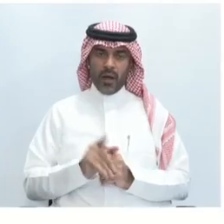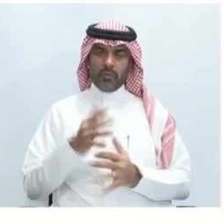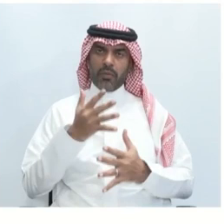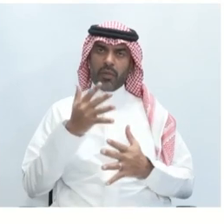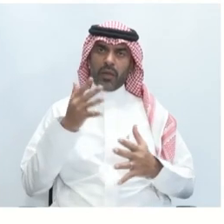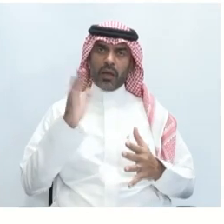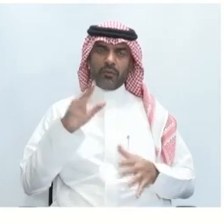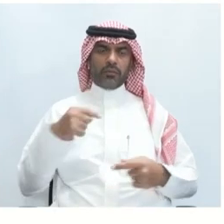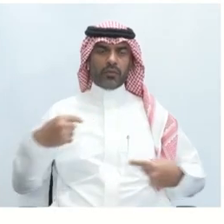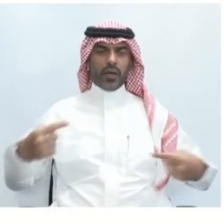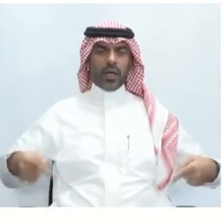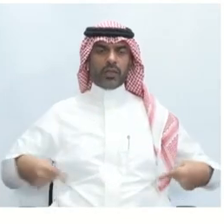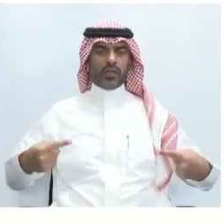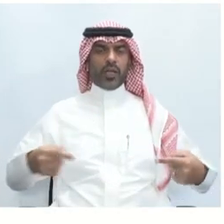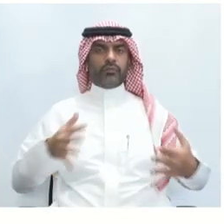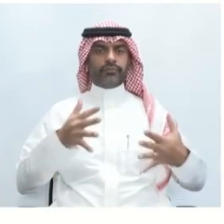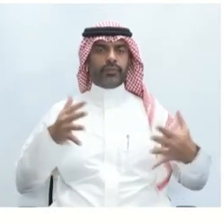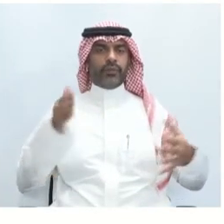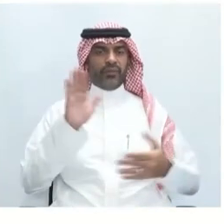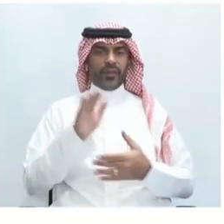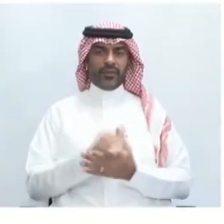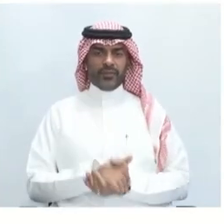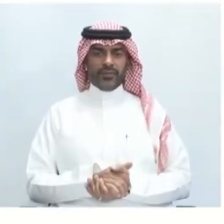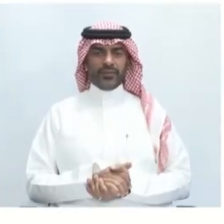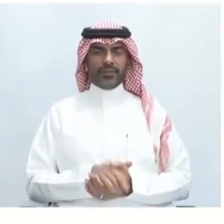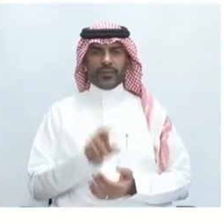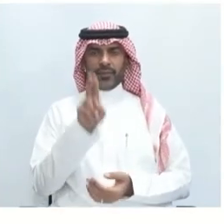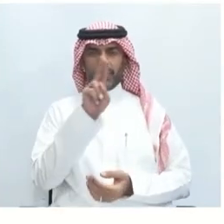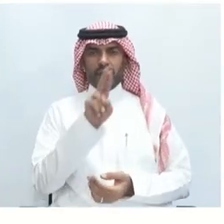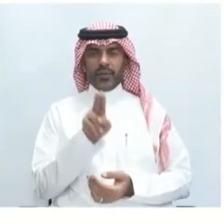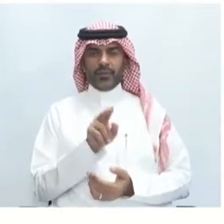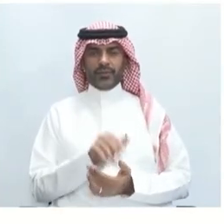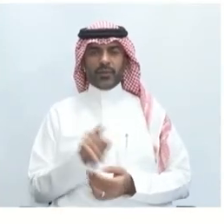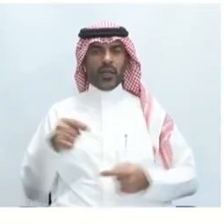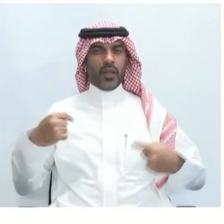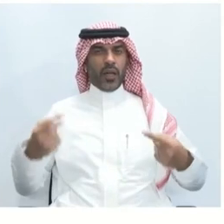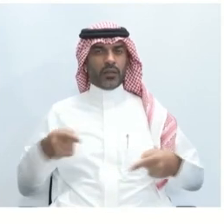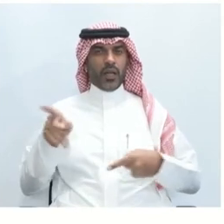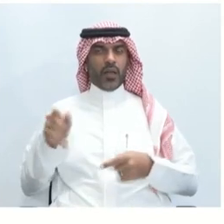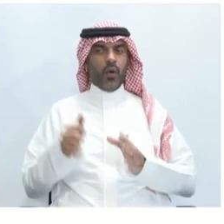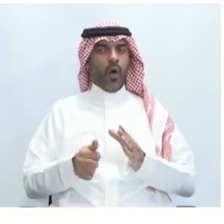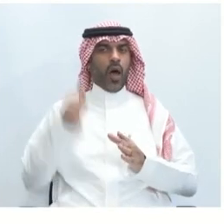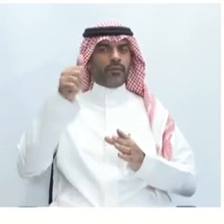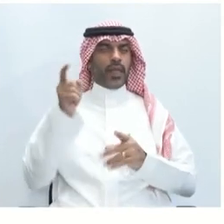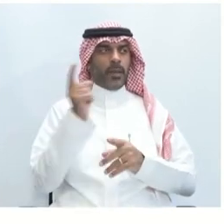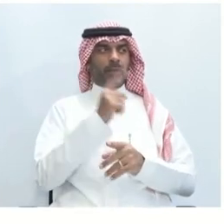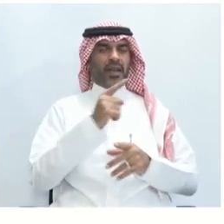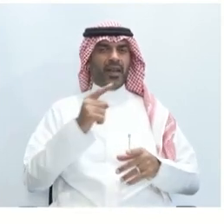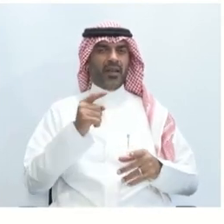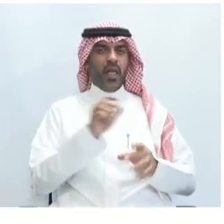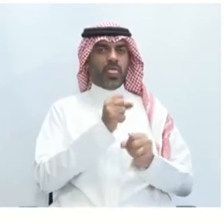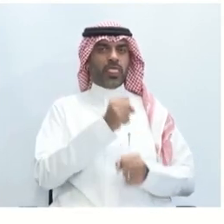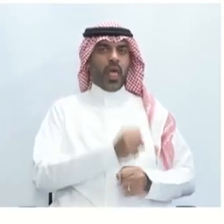تستخدم العجلات بشكل واسع طيب سؤال لماذا الريبوتات ذات العجلات افضل من الريبوتات